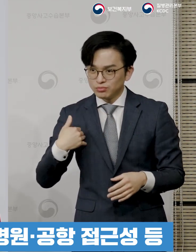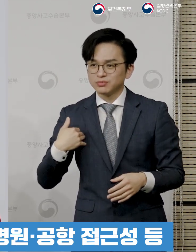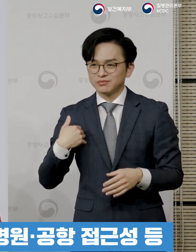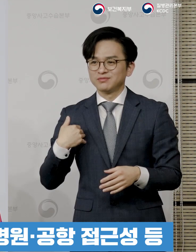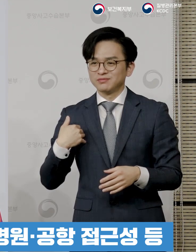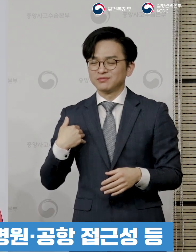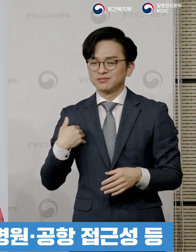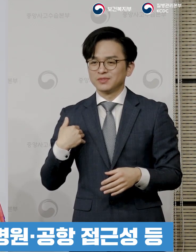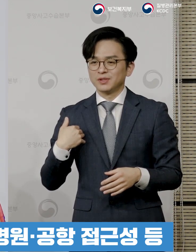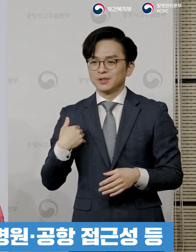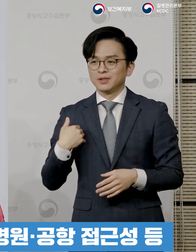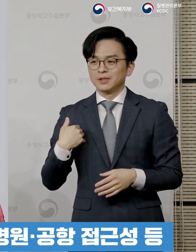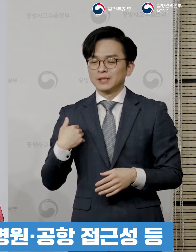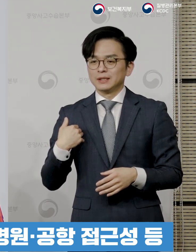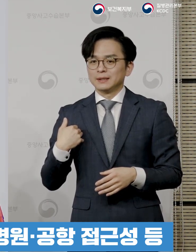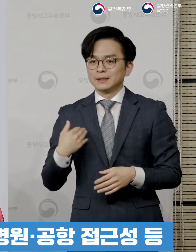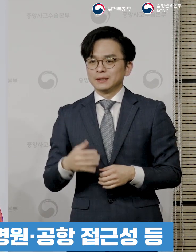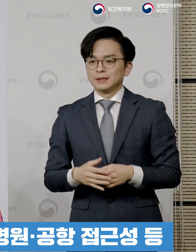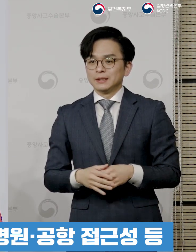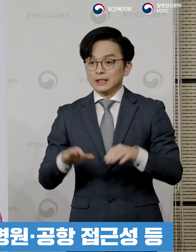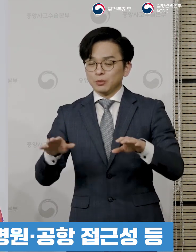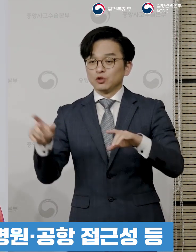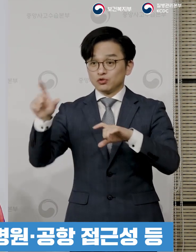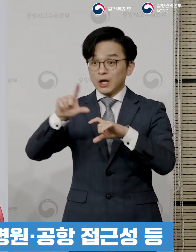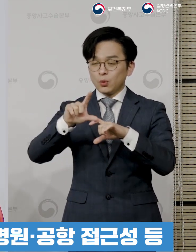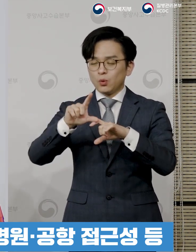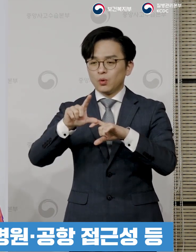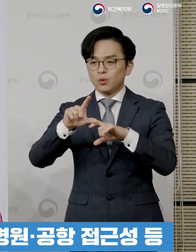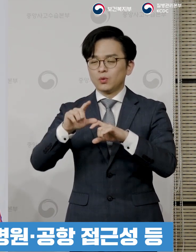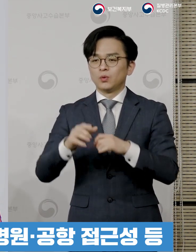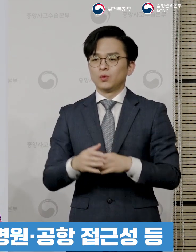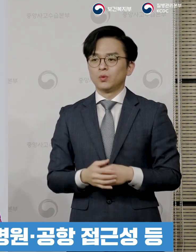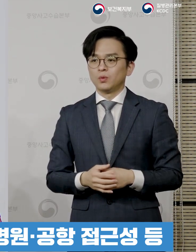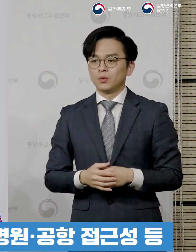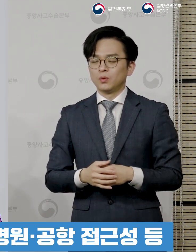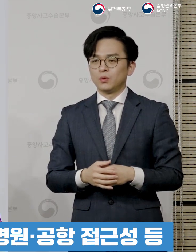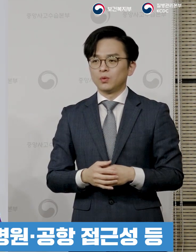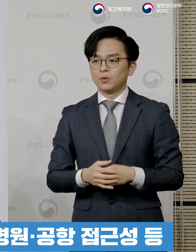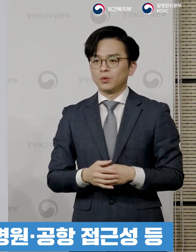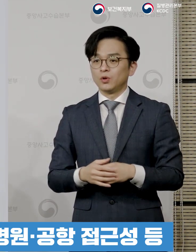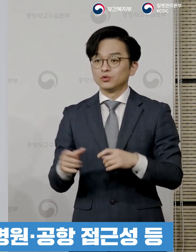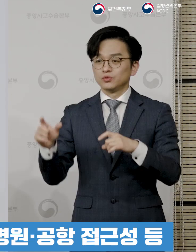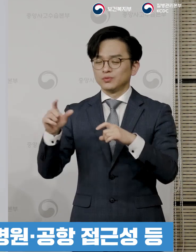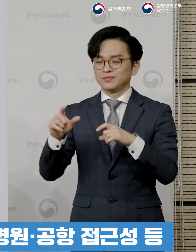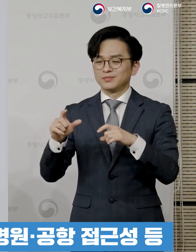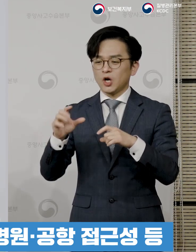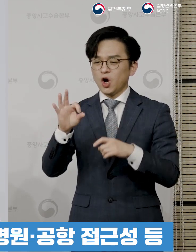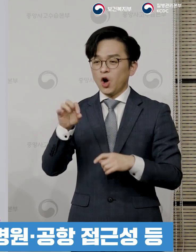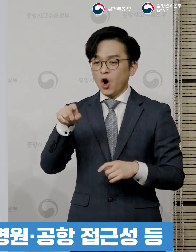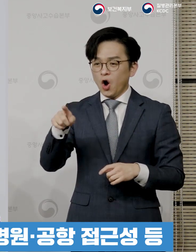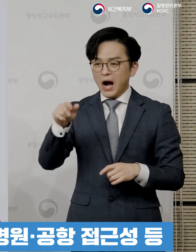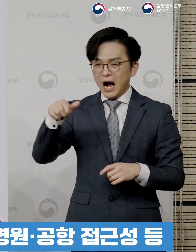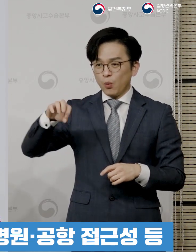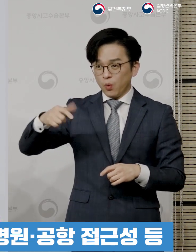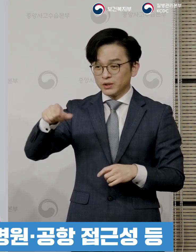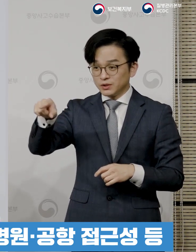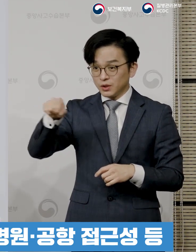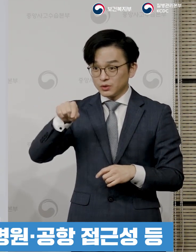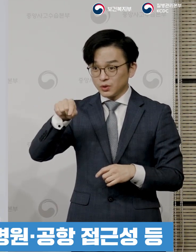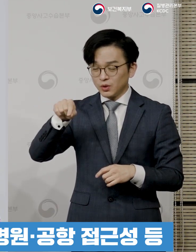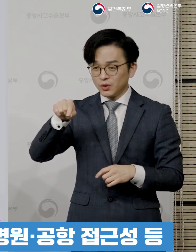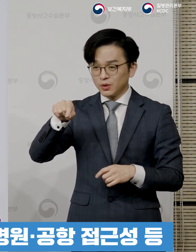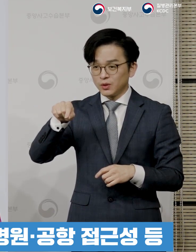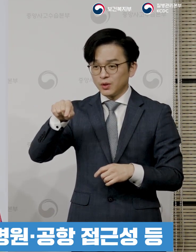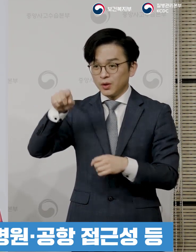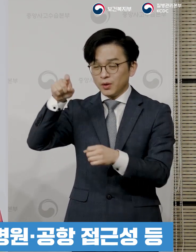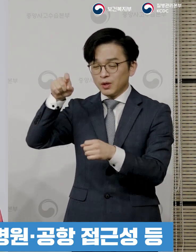것들을 당초에도 있었고 그래서 이번에는 추가적인 사항들을 좀 했습니다. 그래서 먼저 선정할 것은 귀국